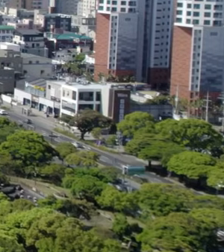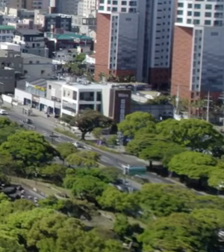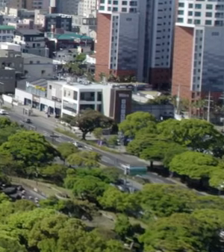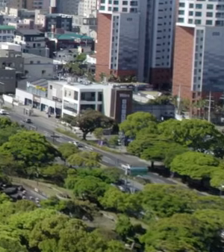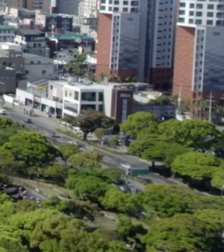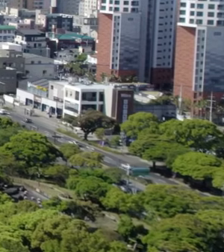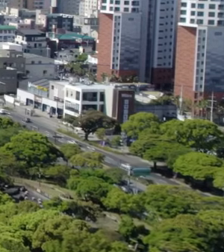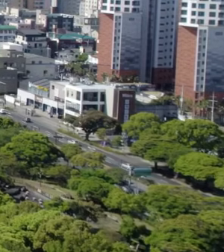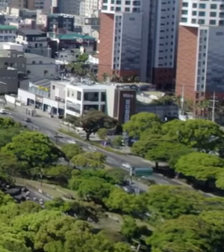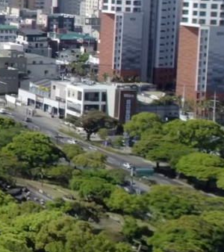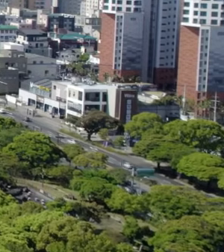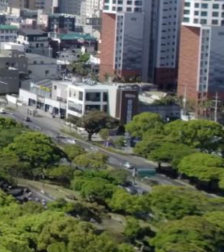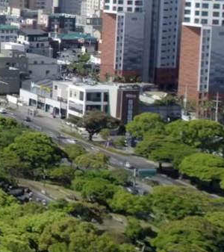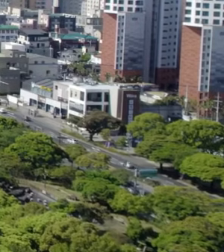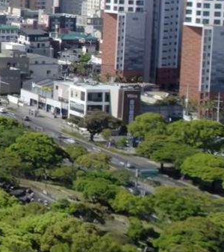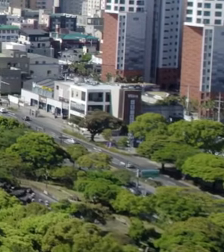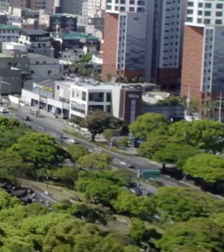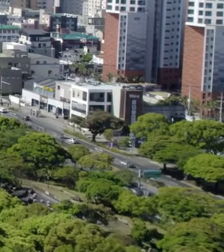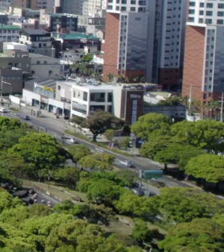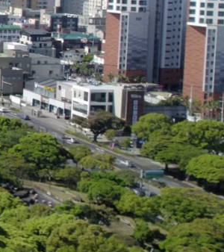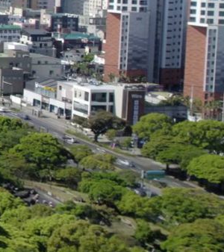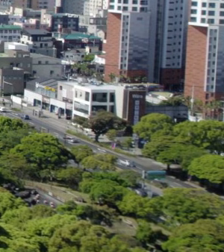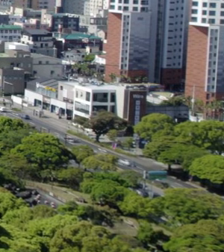주요 뉴스입니다.